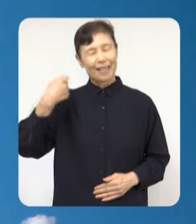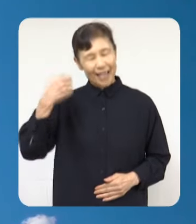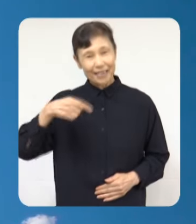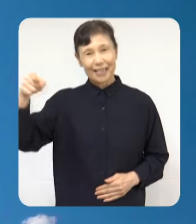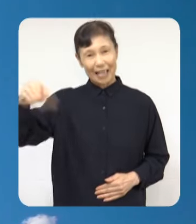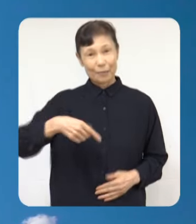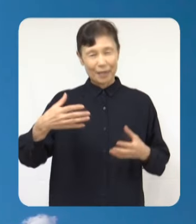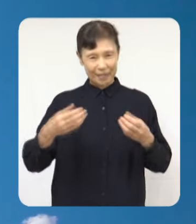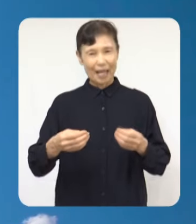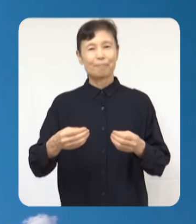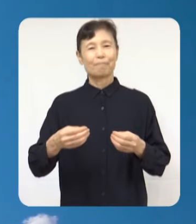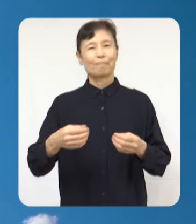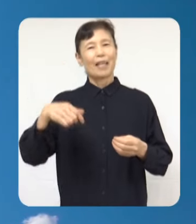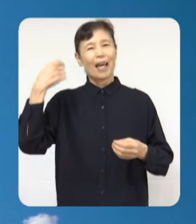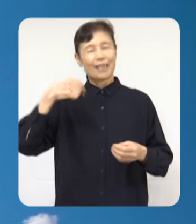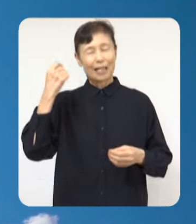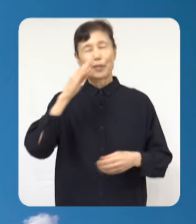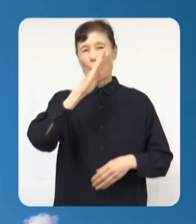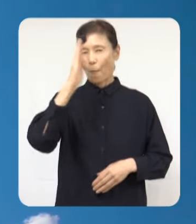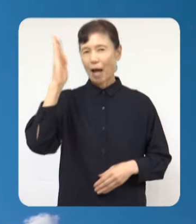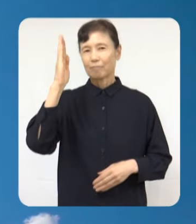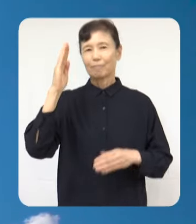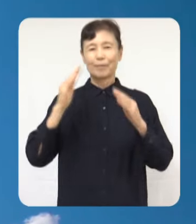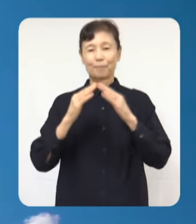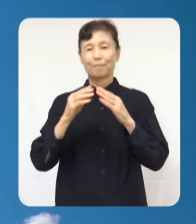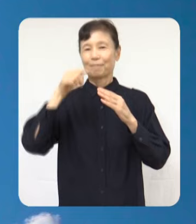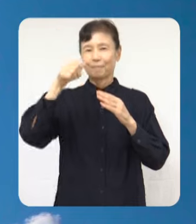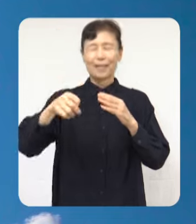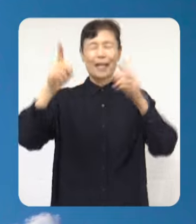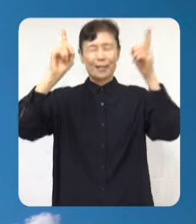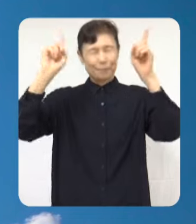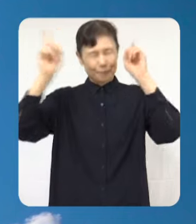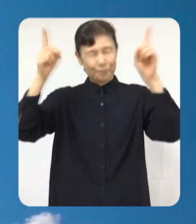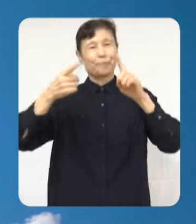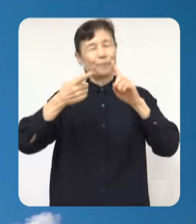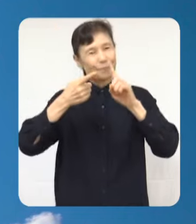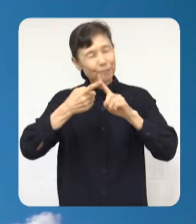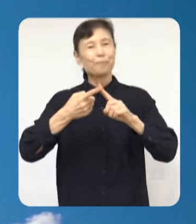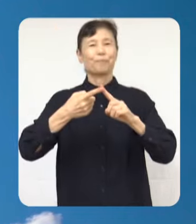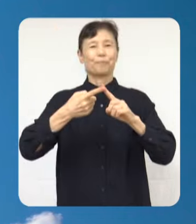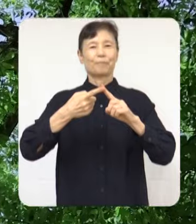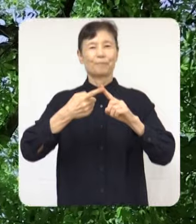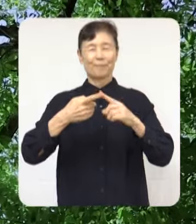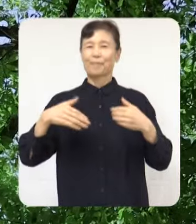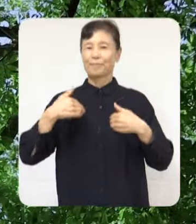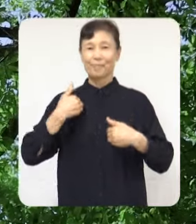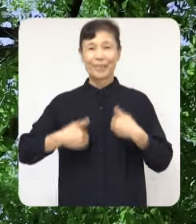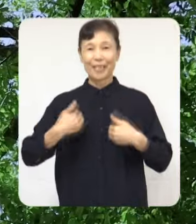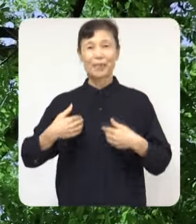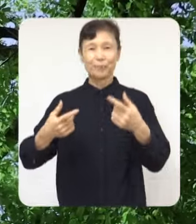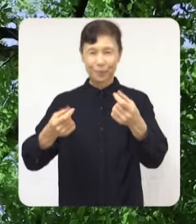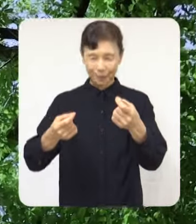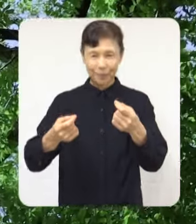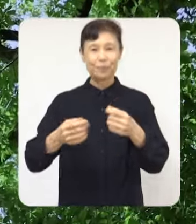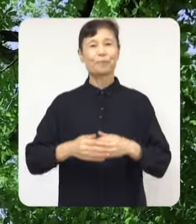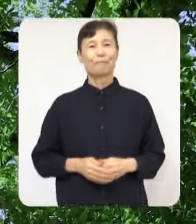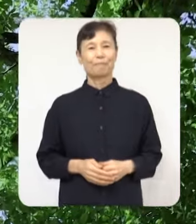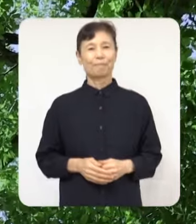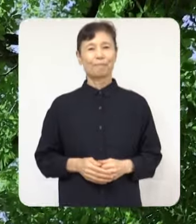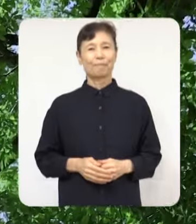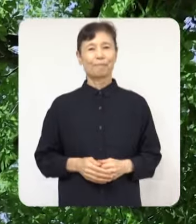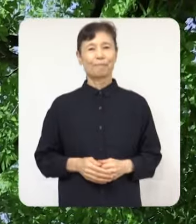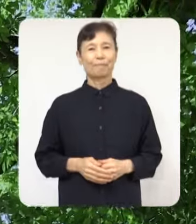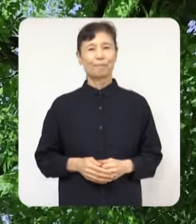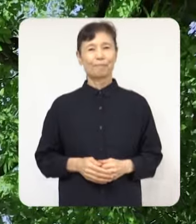今年もやってきた夏夏本番を迎え本格的なレジャーシーズンとなり外で楽しむ人も